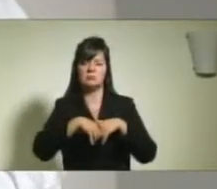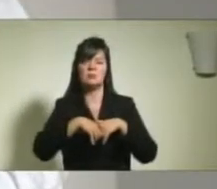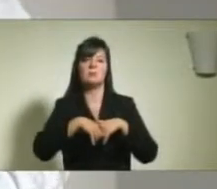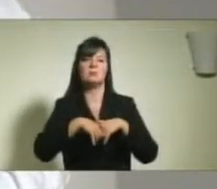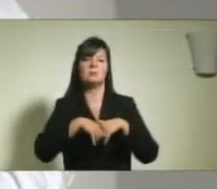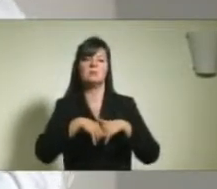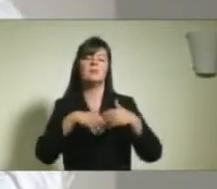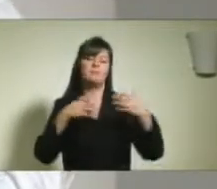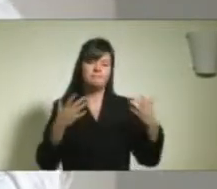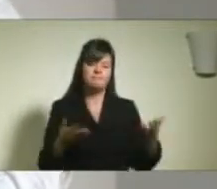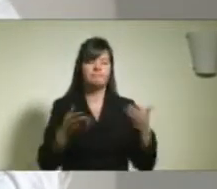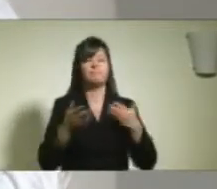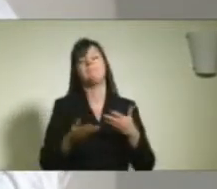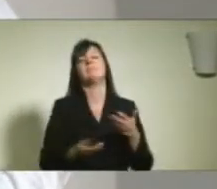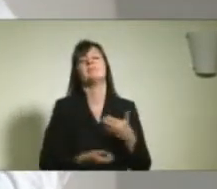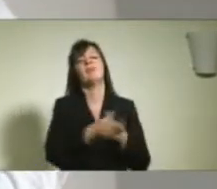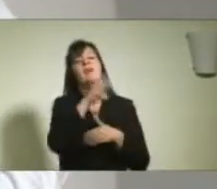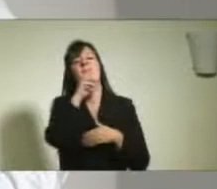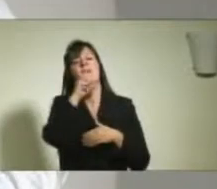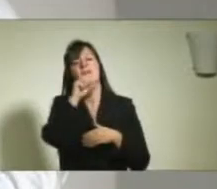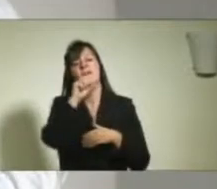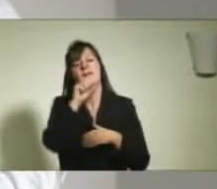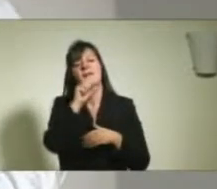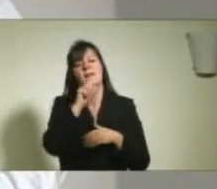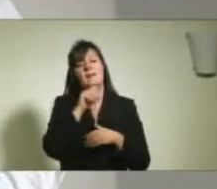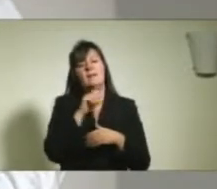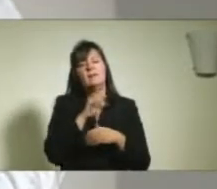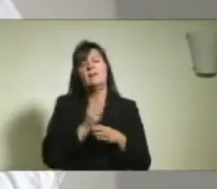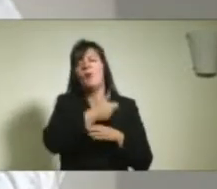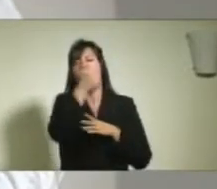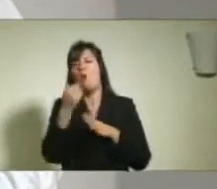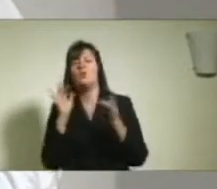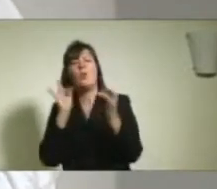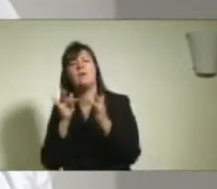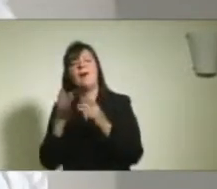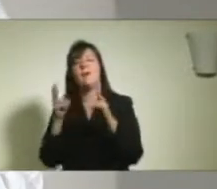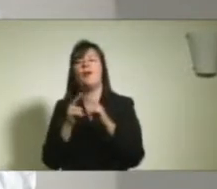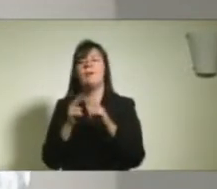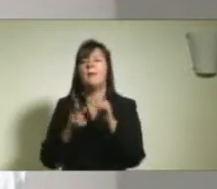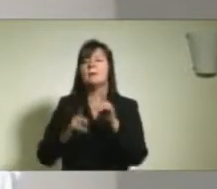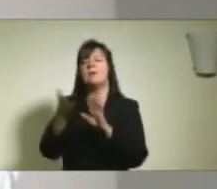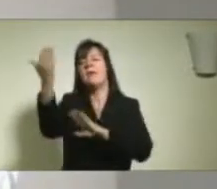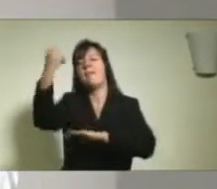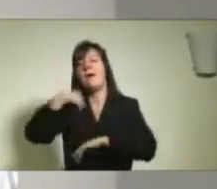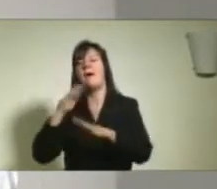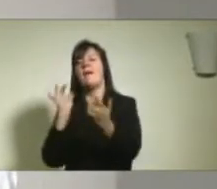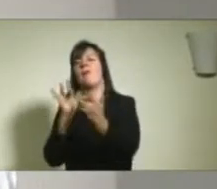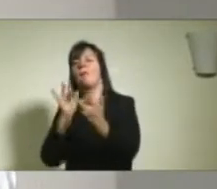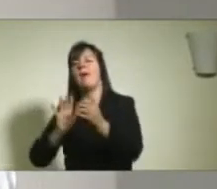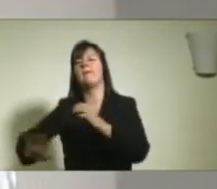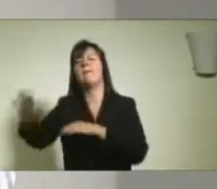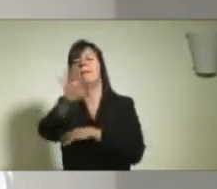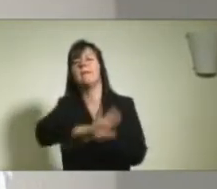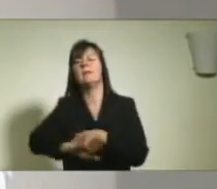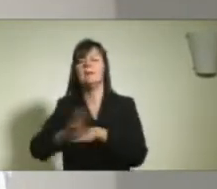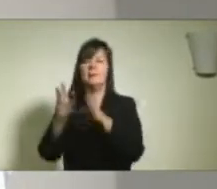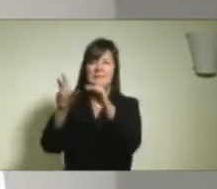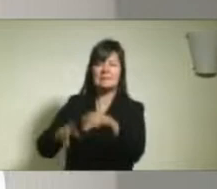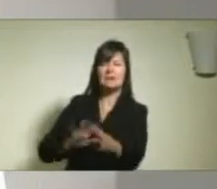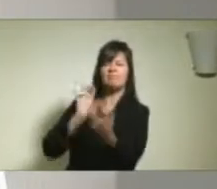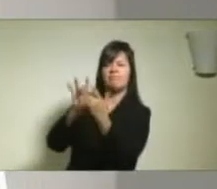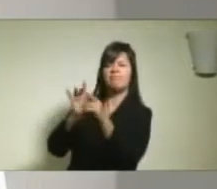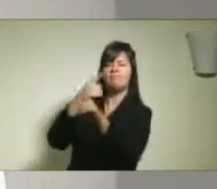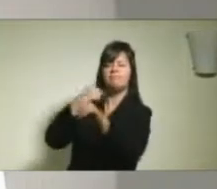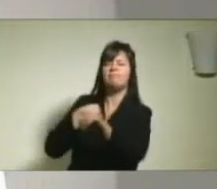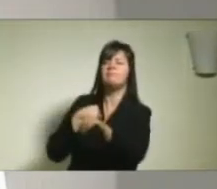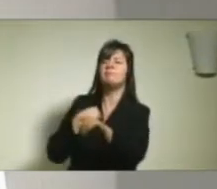je suis passée par d'autres personnes que j'avais rencontrées précédemment et j'ai parlé à une personne qui m'a dit « Écoutez, c'est